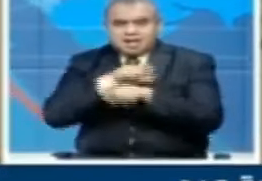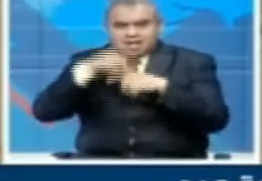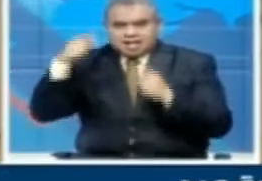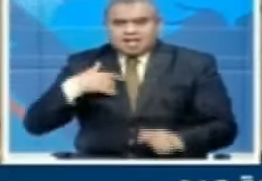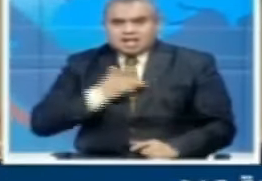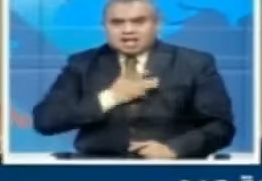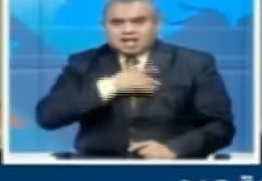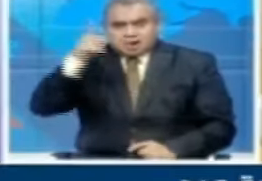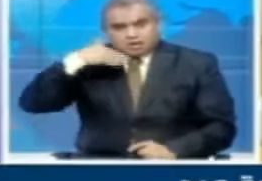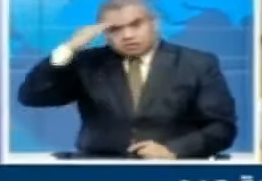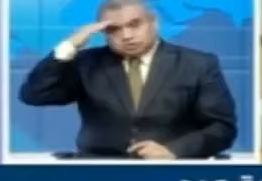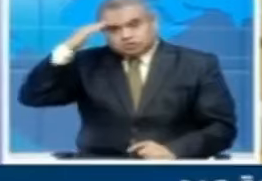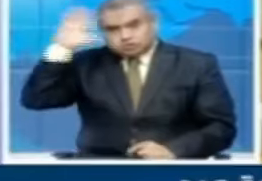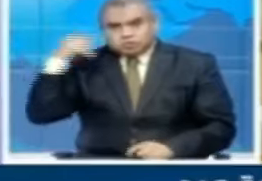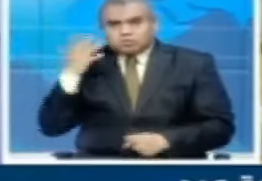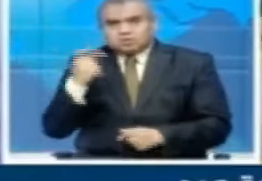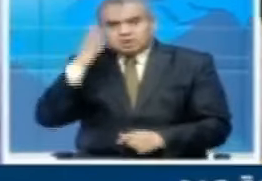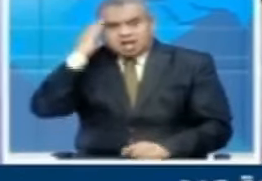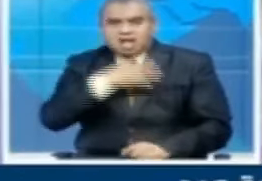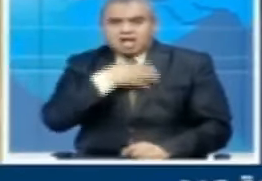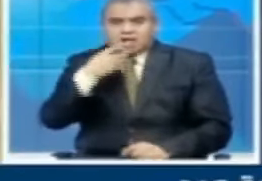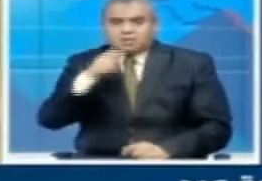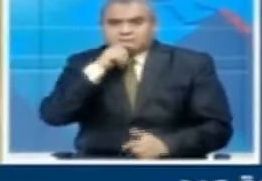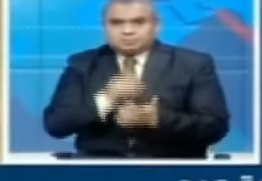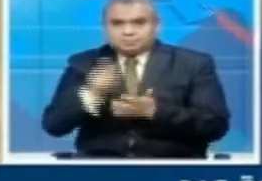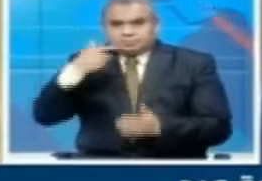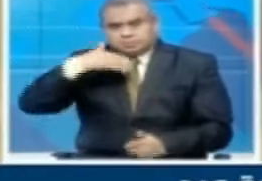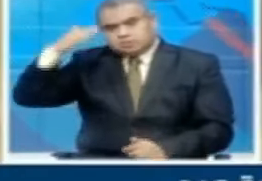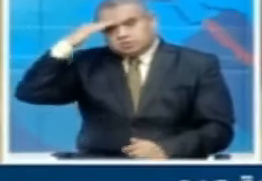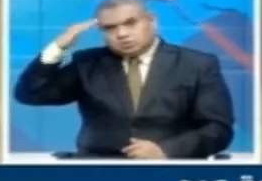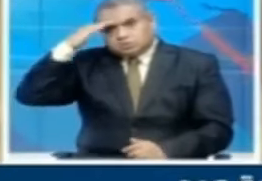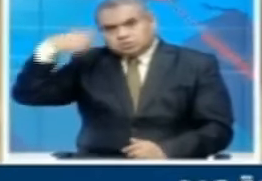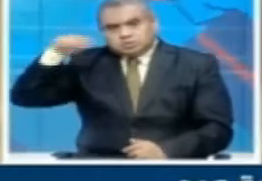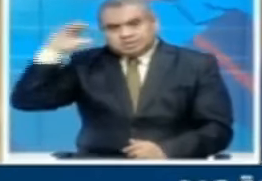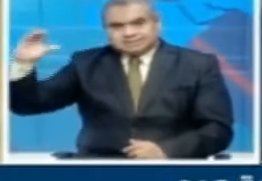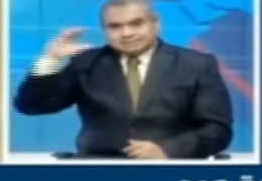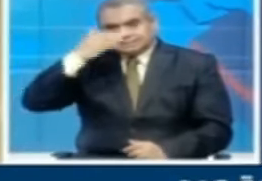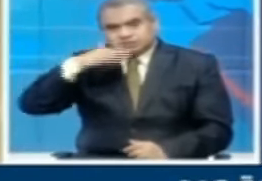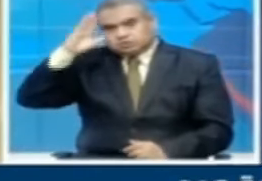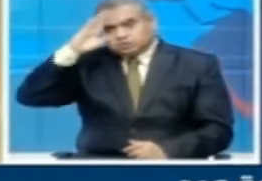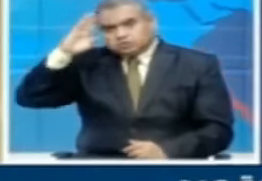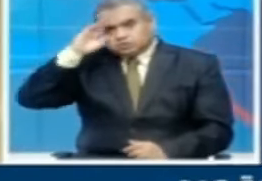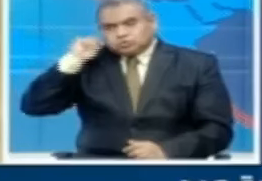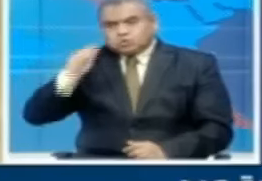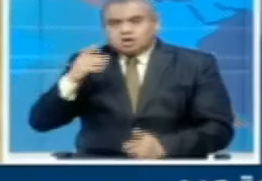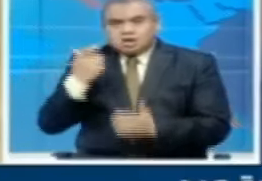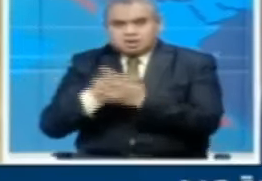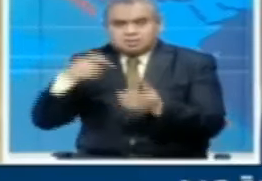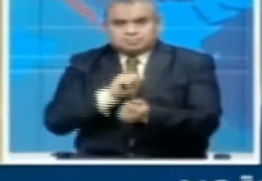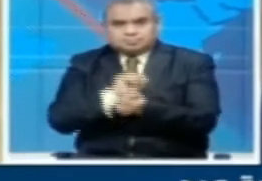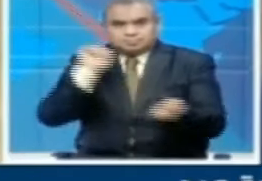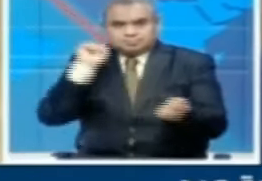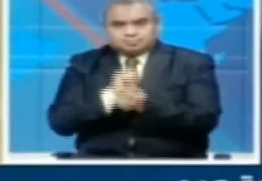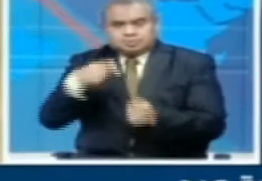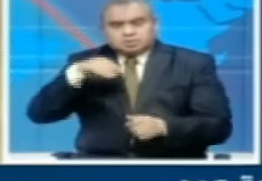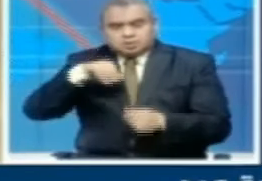لرئيس الجمهورية لقرار العفو. أنا بشكر جدا سيادة الرئيس عبد الفتاح السيسي اللي هو أفرج عنا، الواحد